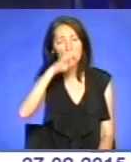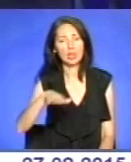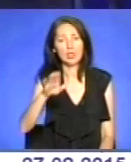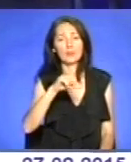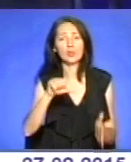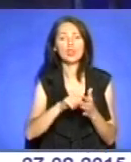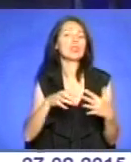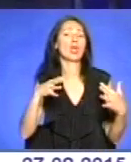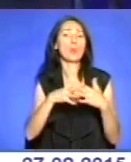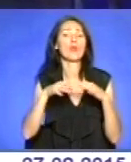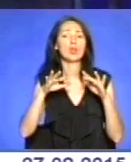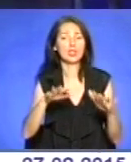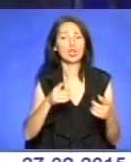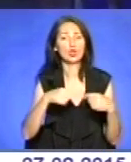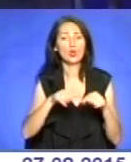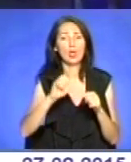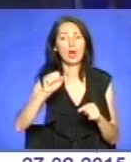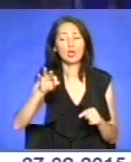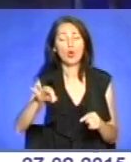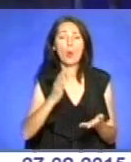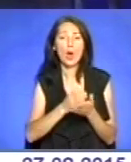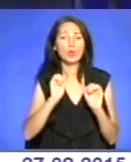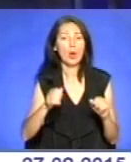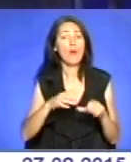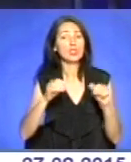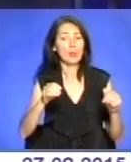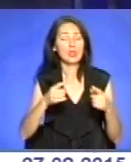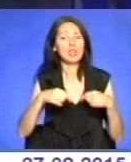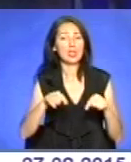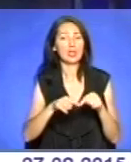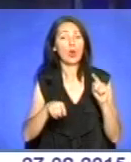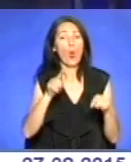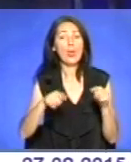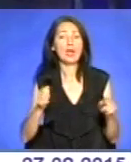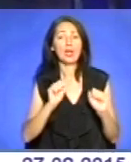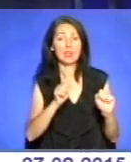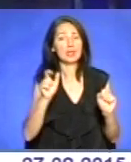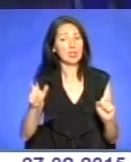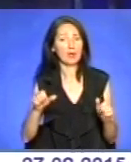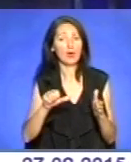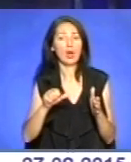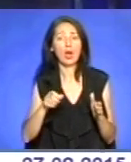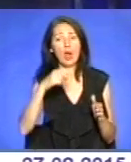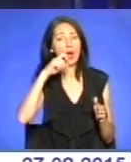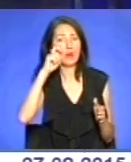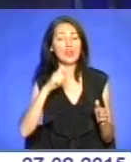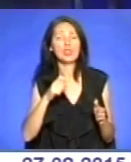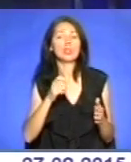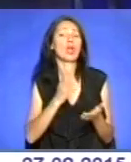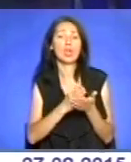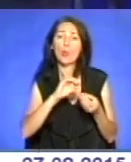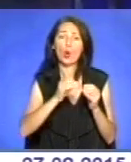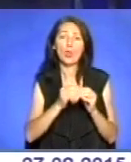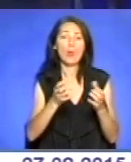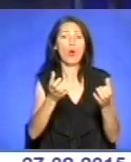Учасники бойових дій у зоні АТО мають право на земельні ділянки. Проте у деяких захисників вітчизни виникають проблеми в отриманні законної землі.